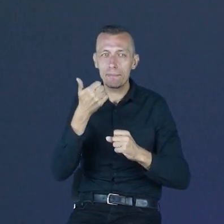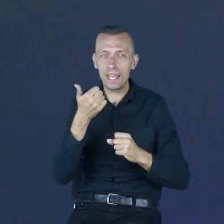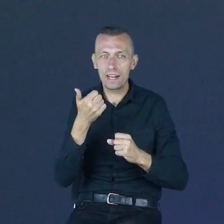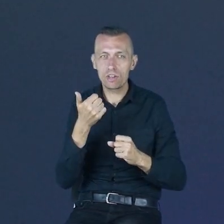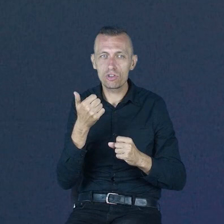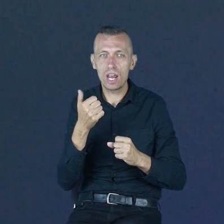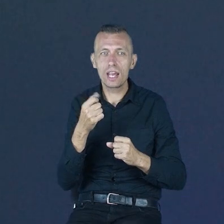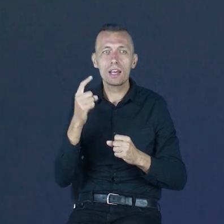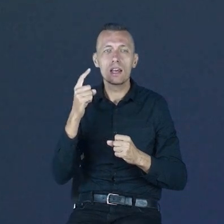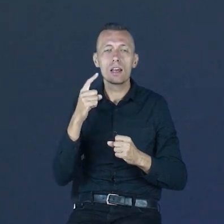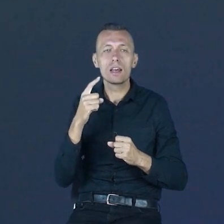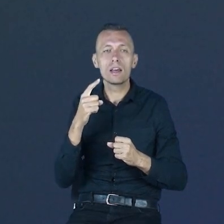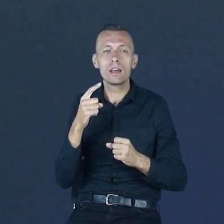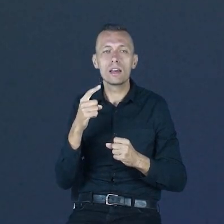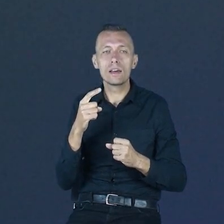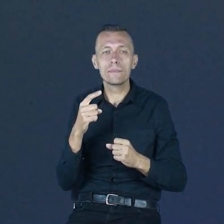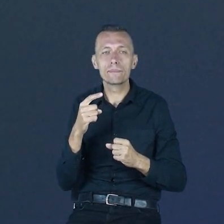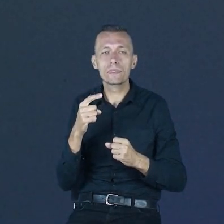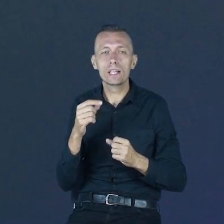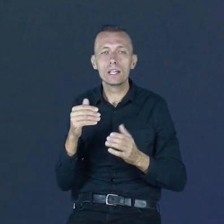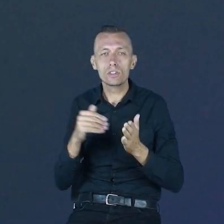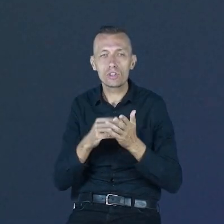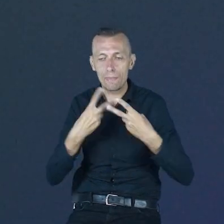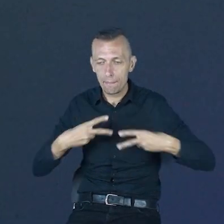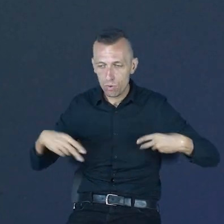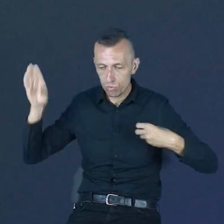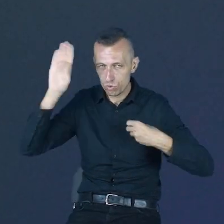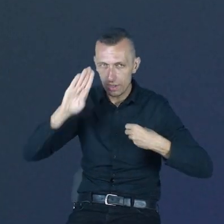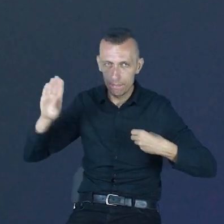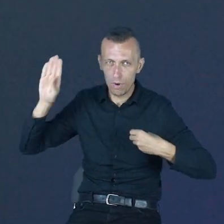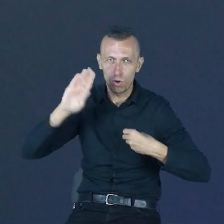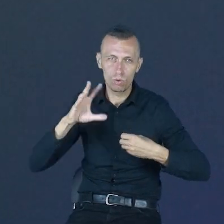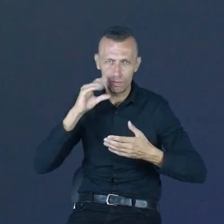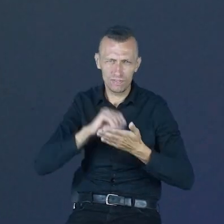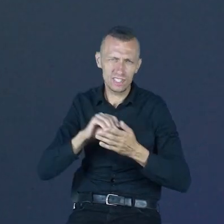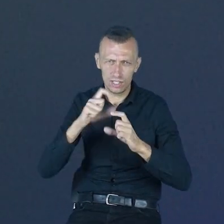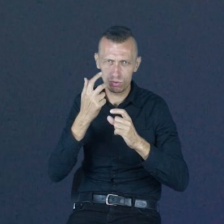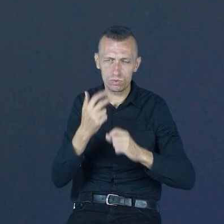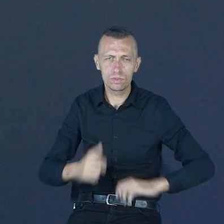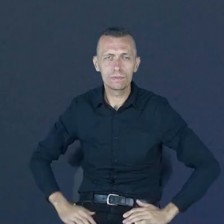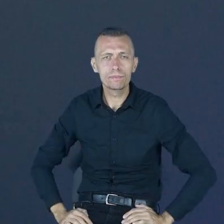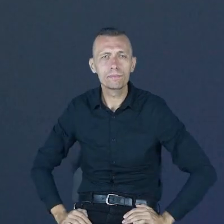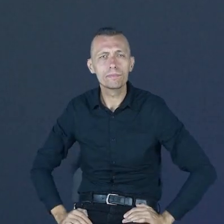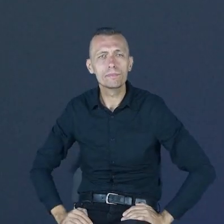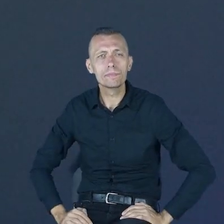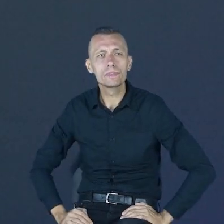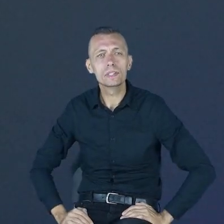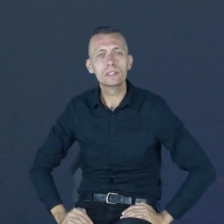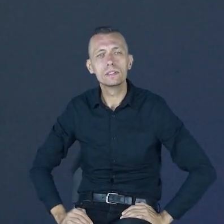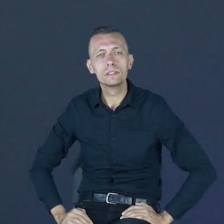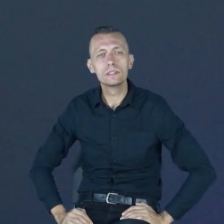które daje Bóg, być posłusznym. I wiecie, dobrze, gdy zdajemy sobie